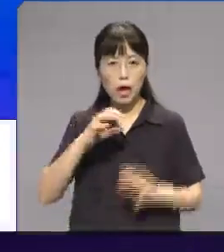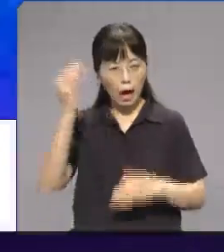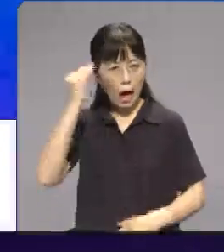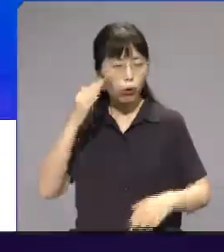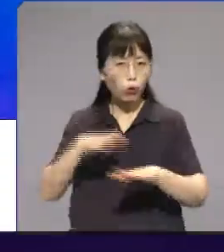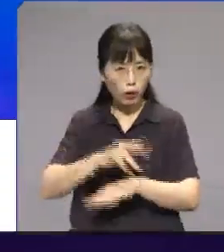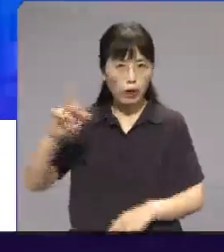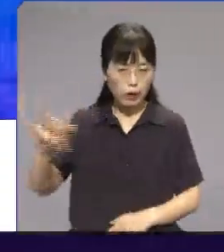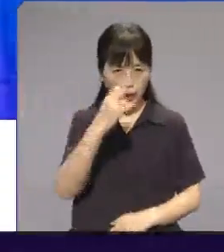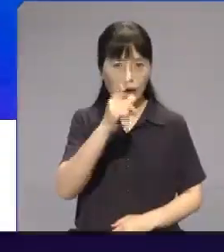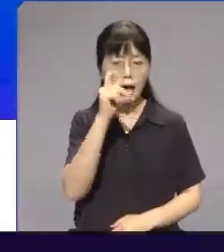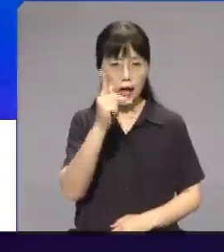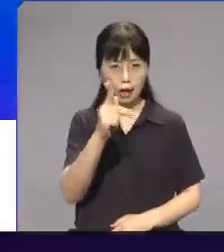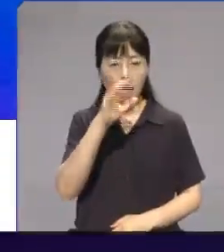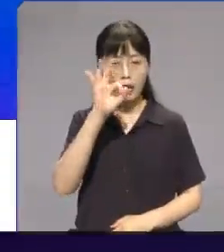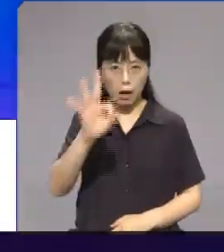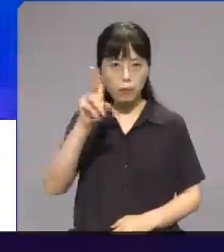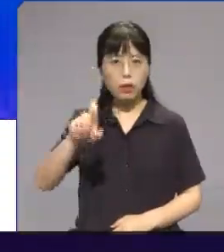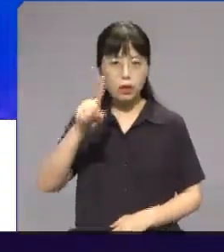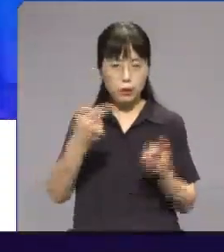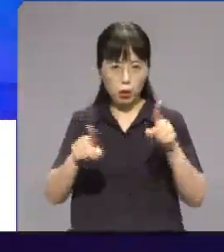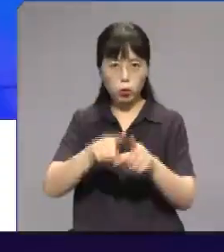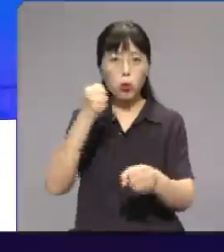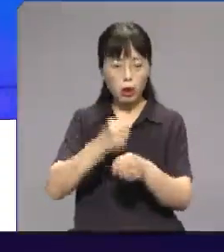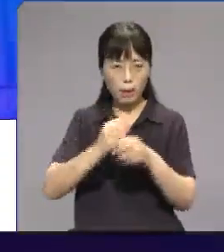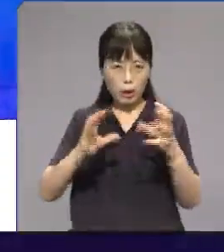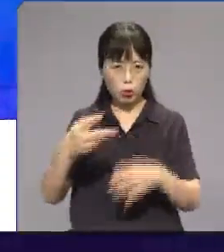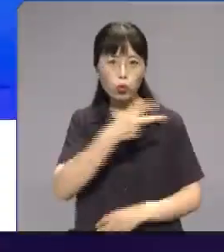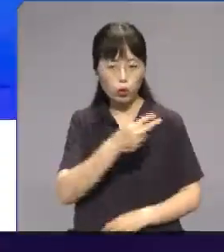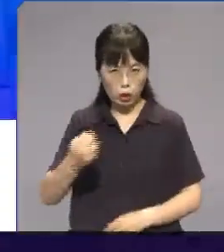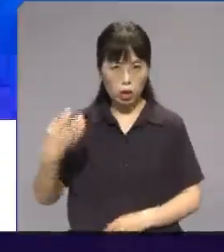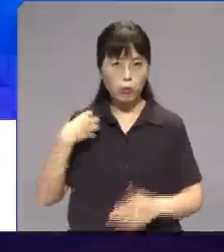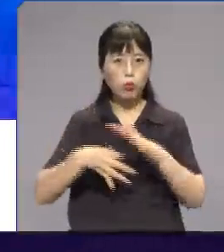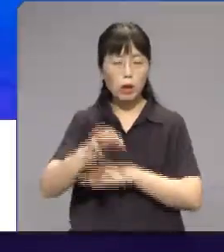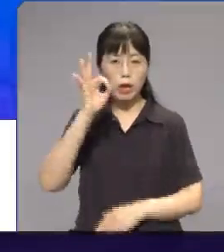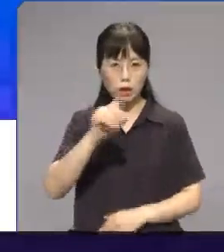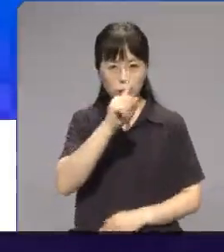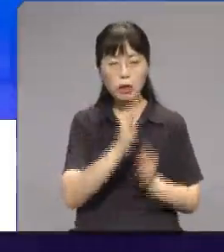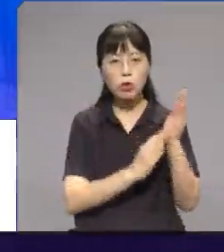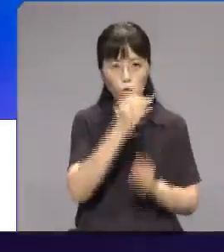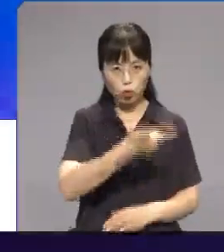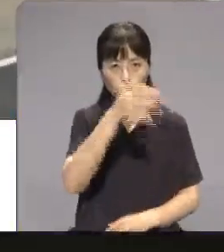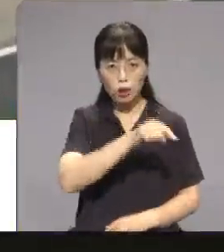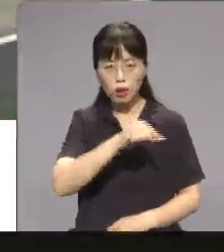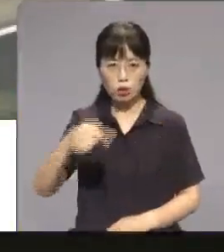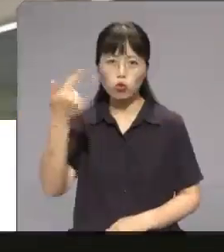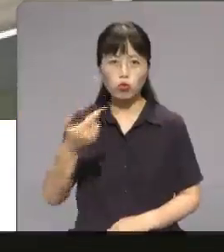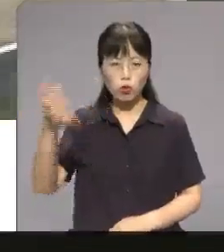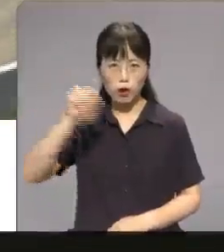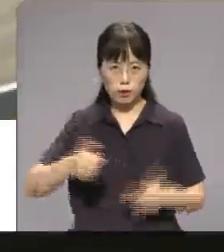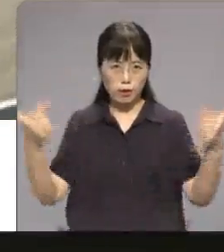한국형 차세대 전투기 KF-21 보람의 공동 개발국인 인도네시아의 분담금이 1조 6천억 원에서 6천억